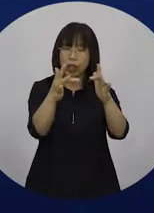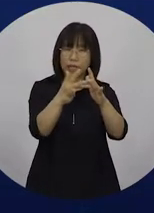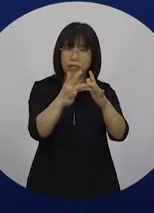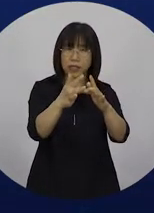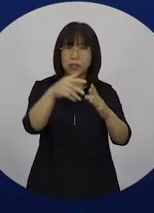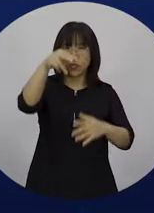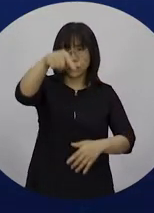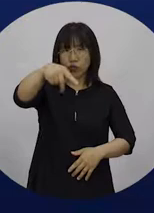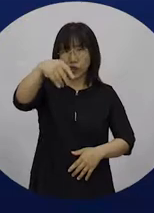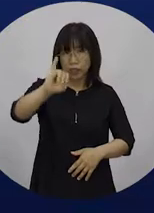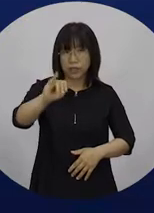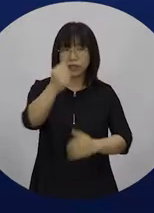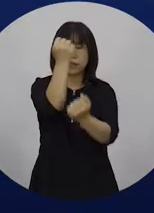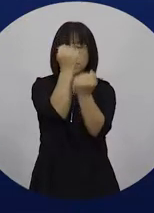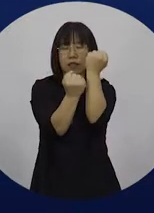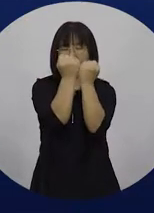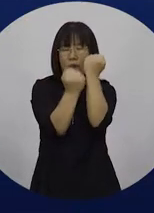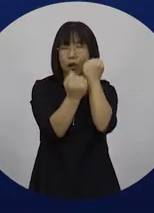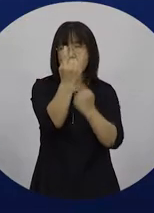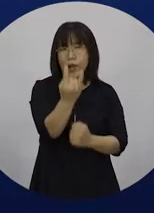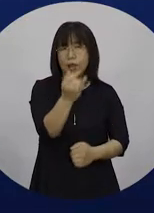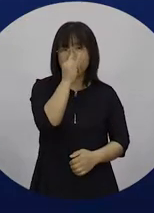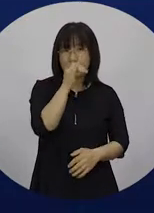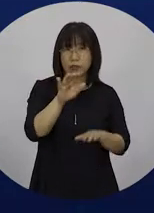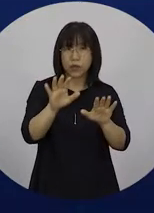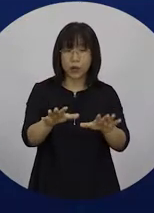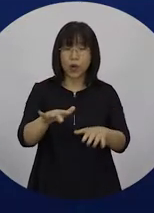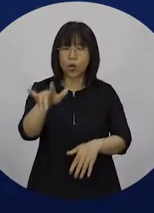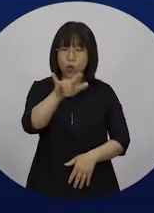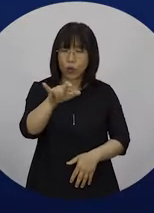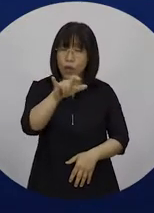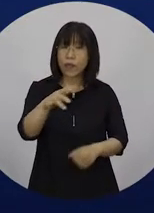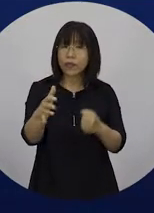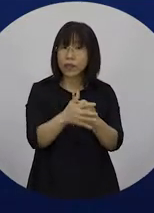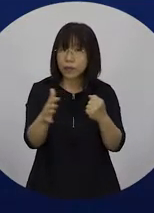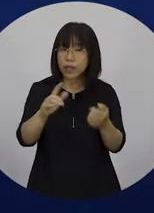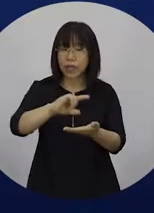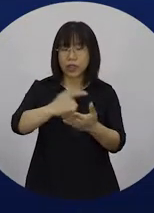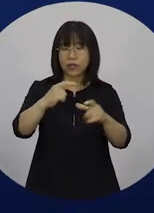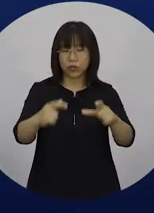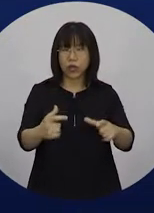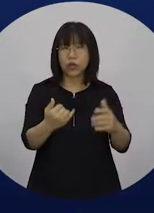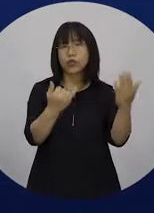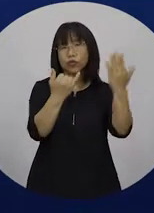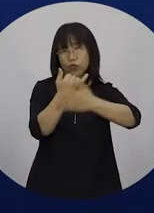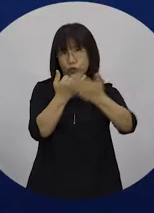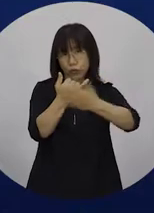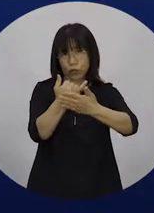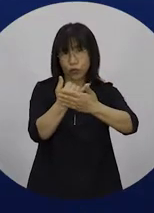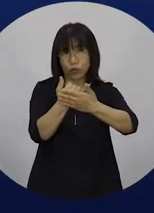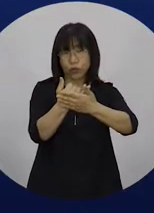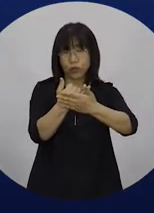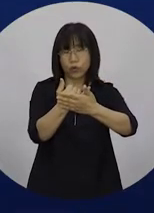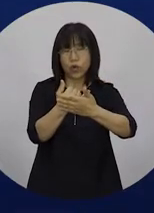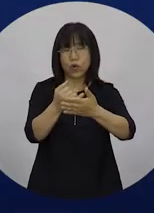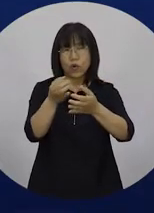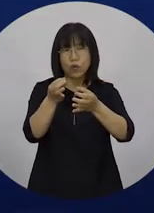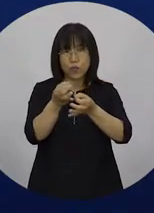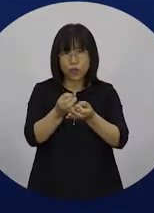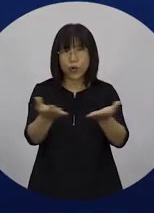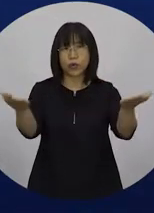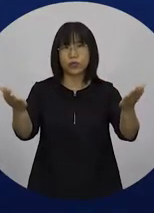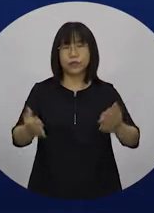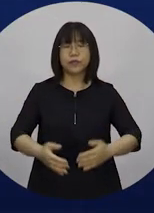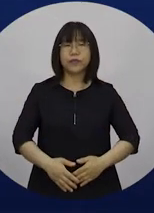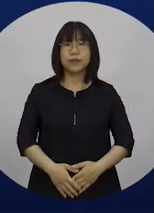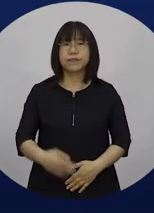온라인 수시설명회가 열립니다. 이번 설명회는 코로나19 상황으로 인해 강서구청 유튜브 채널을 통해 방송됩니다.